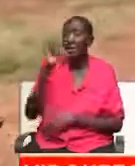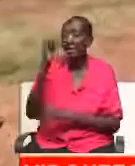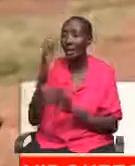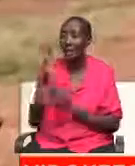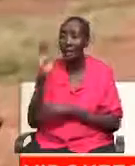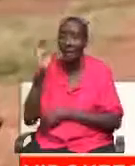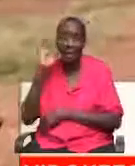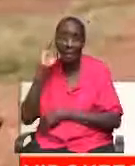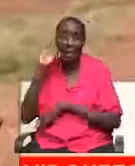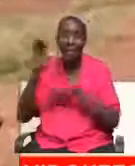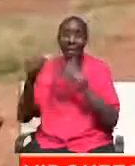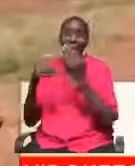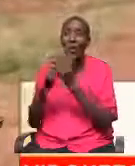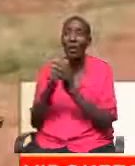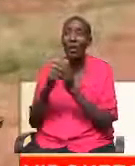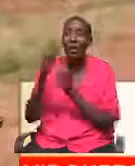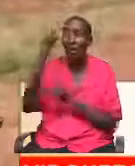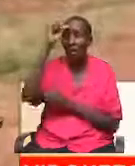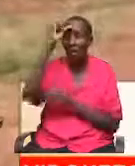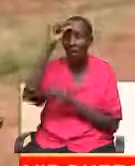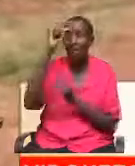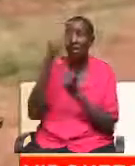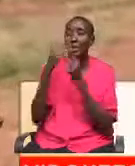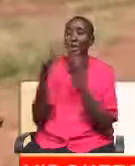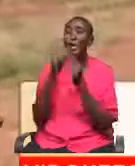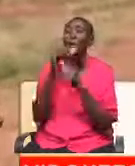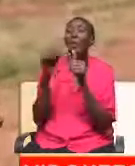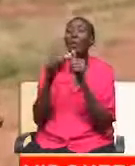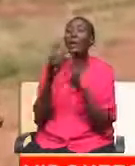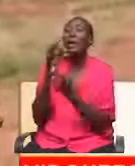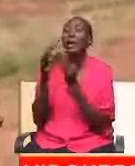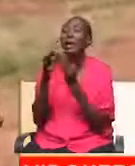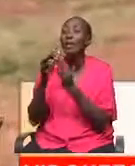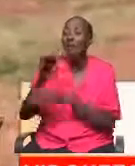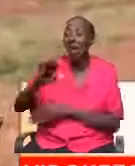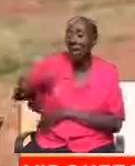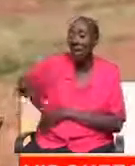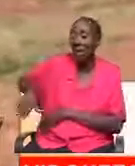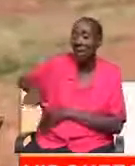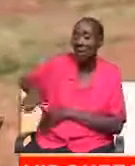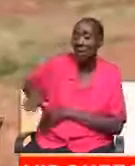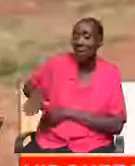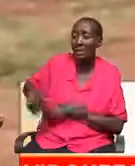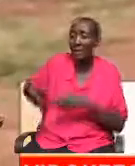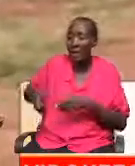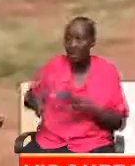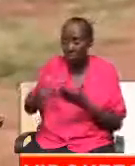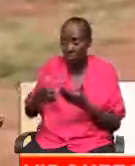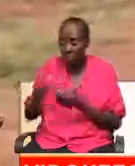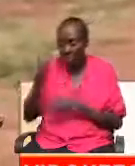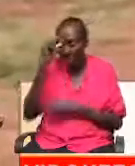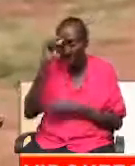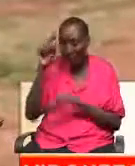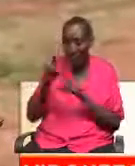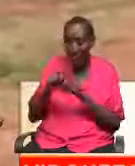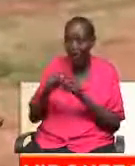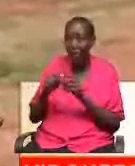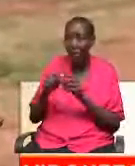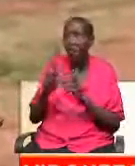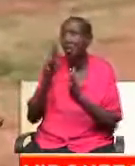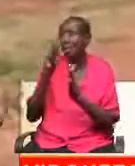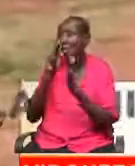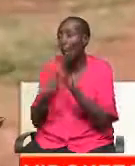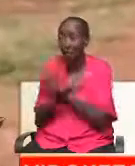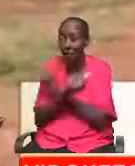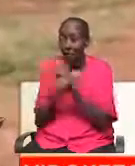ambayo serikali inasungumuza. Na kama mtu amechelewa nje, waache serikali mchukulie mkono wa sheria kwa njia